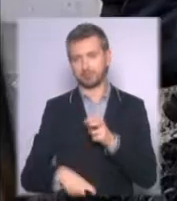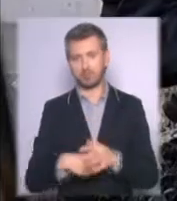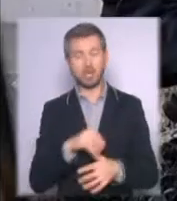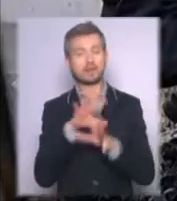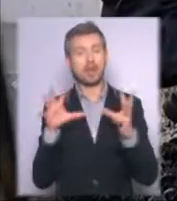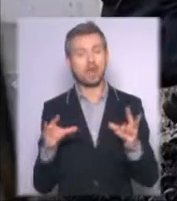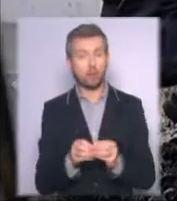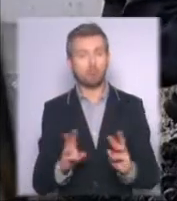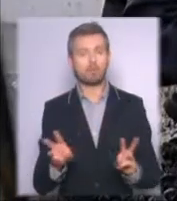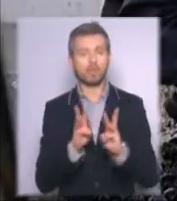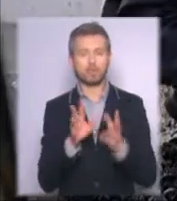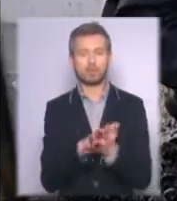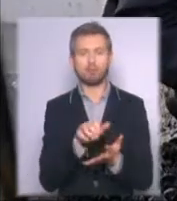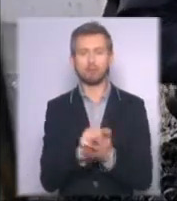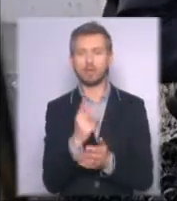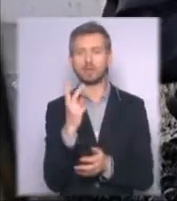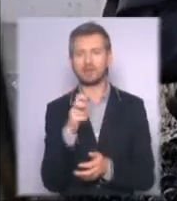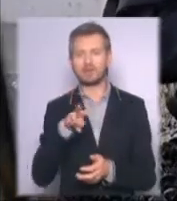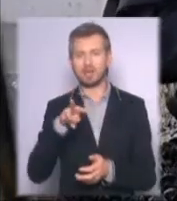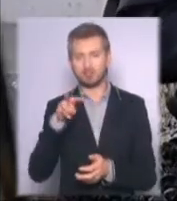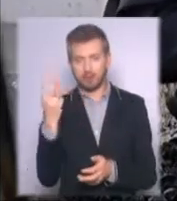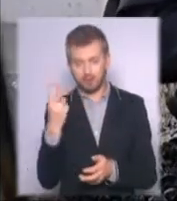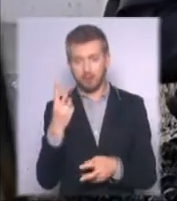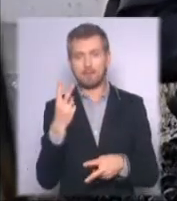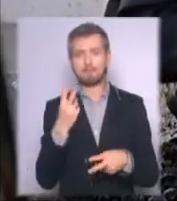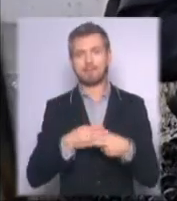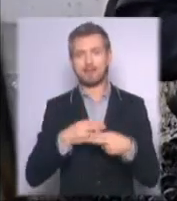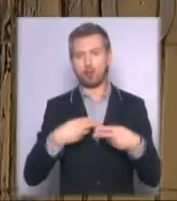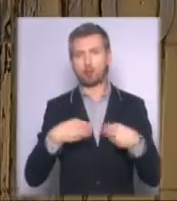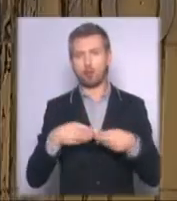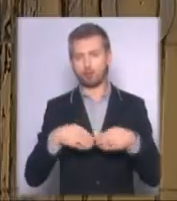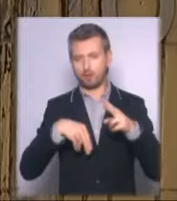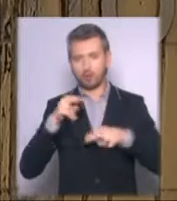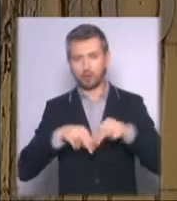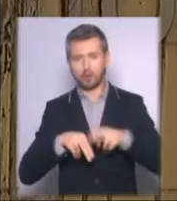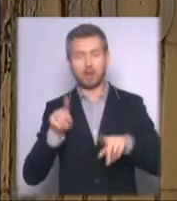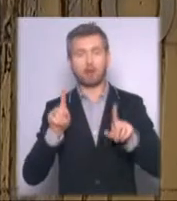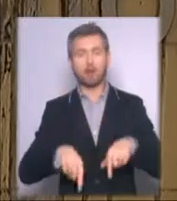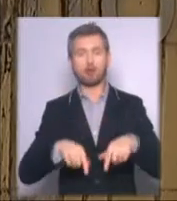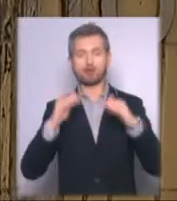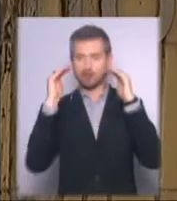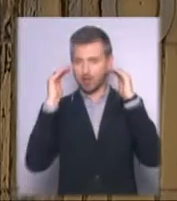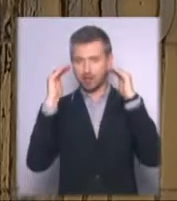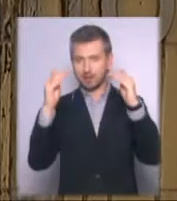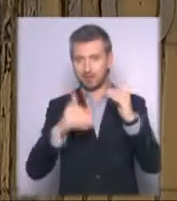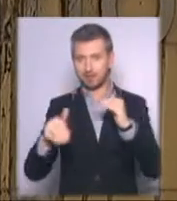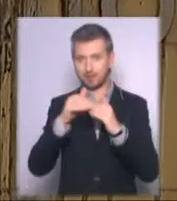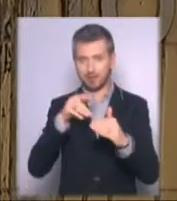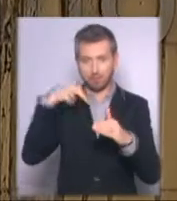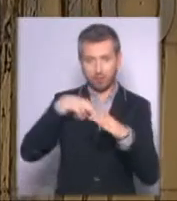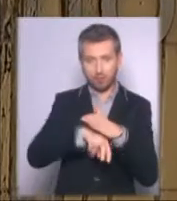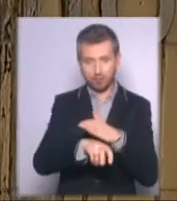Загалом пожежа пошкодила 200 квадратних метрів металопластикових конструкцій, а також накриття над переходом до станції метро